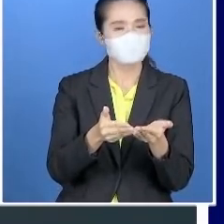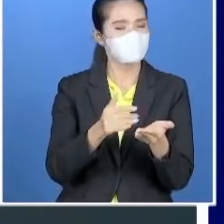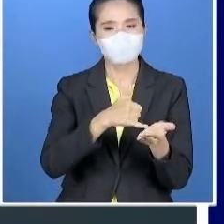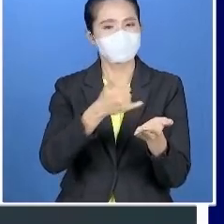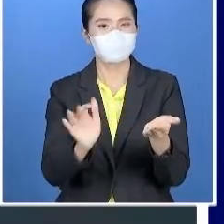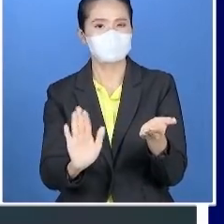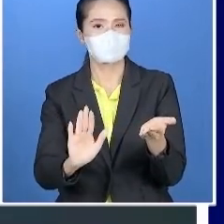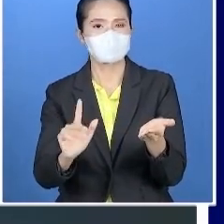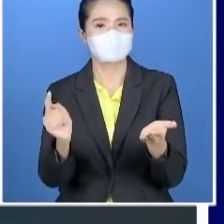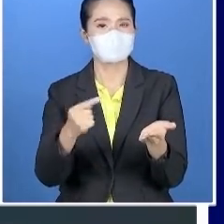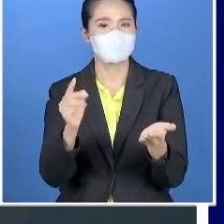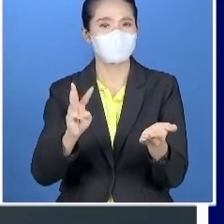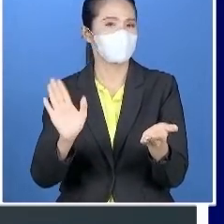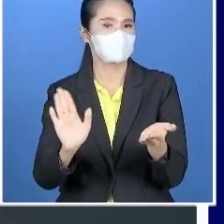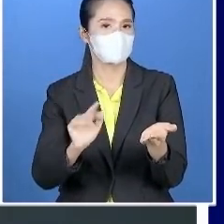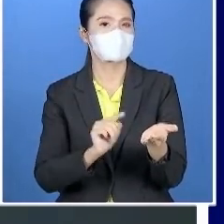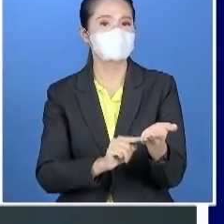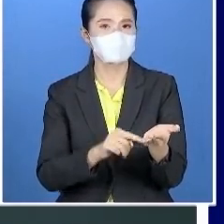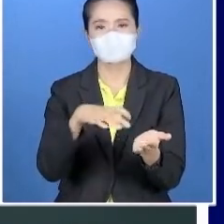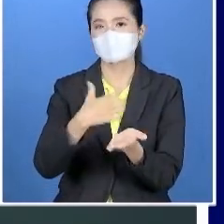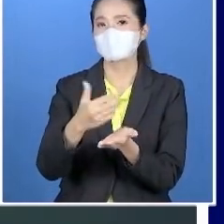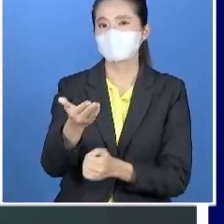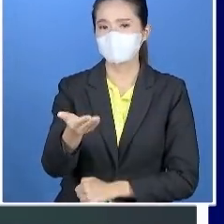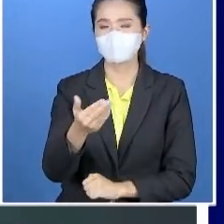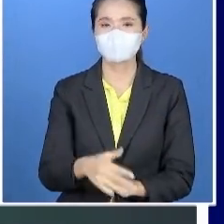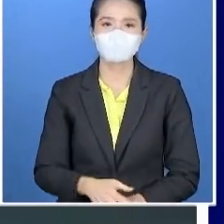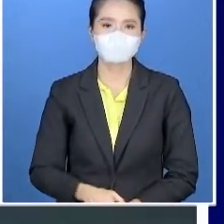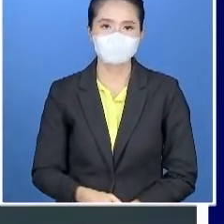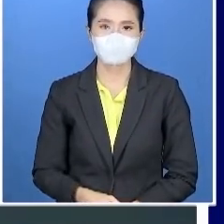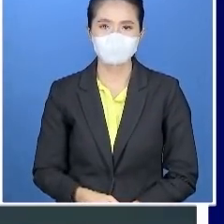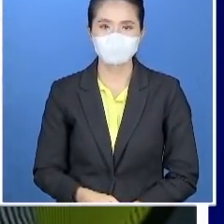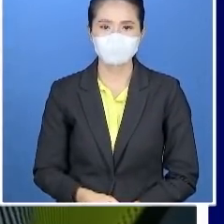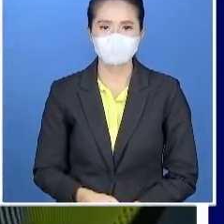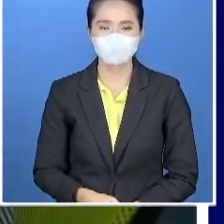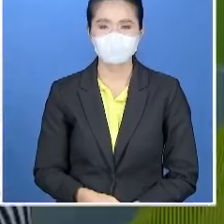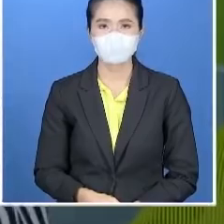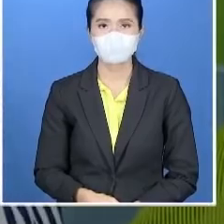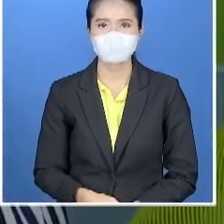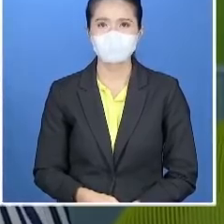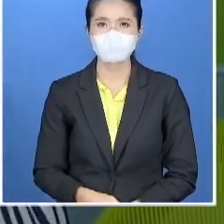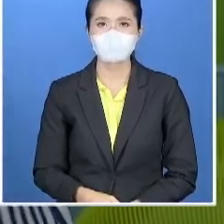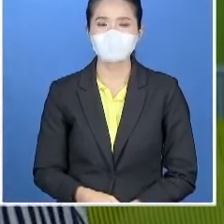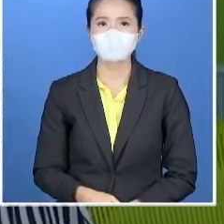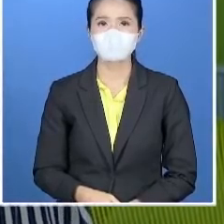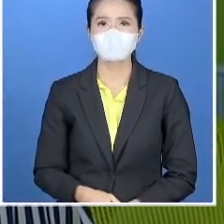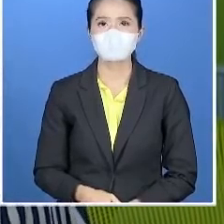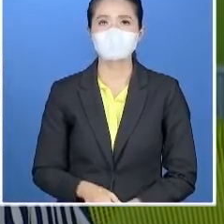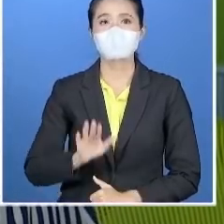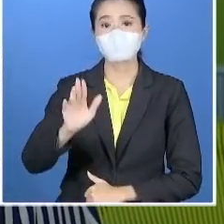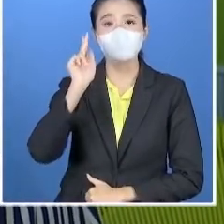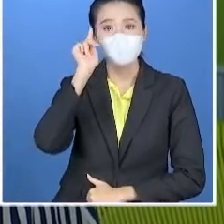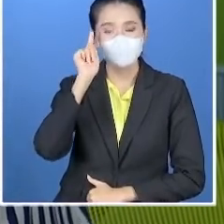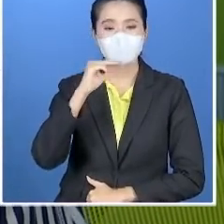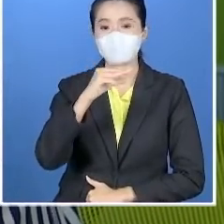จุดตกเรือของคุณแตงโมแน่นอนลองไปฟังเสียงคุณชัยนันท์ดูฮะ ถ้าในของข่าวของพี่แตงโมอ่ะ